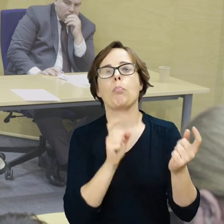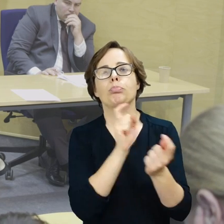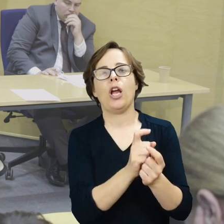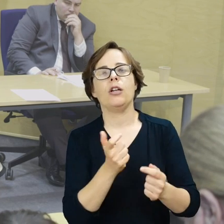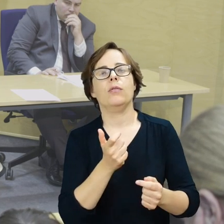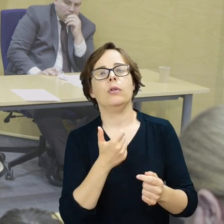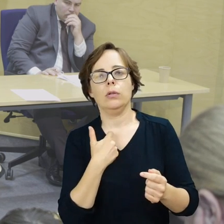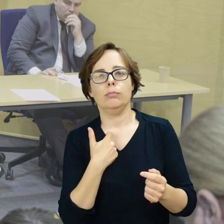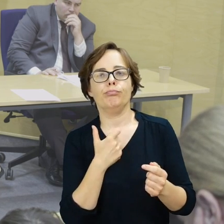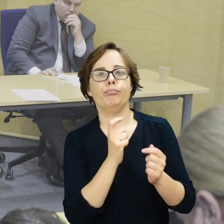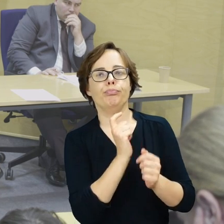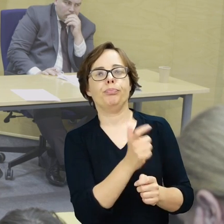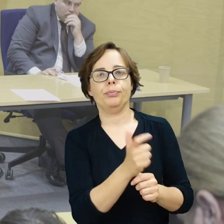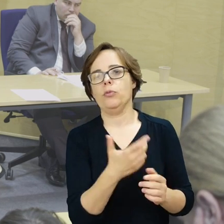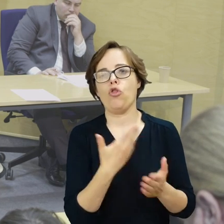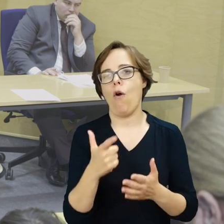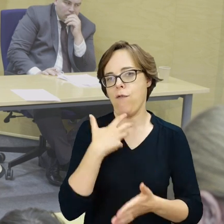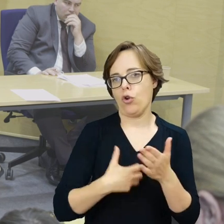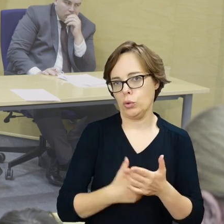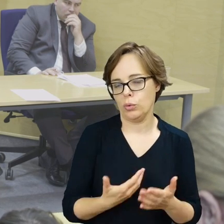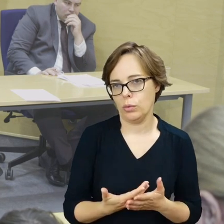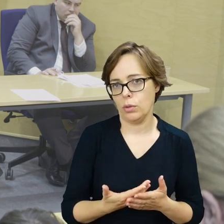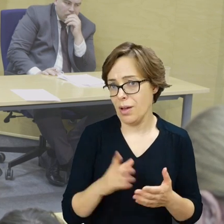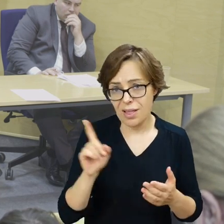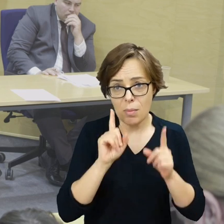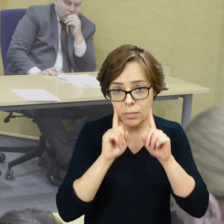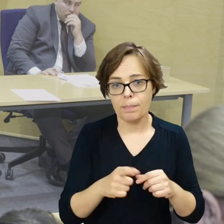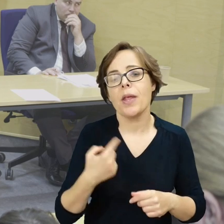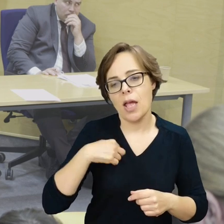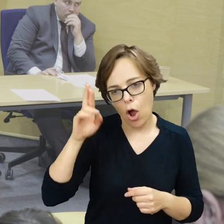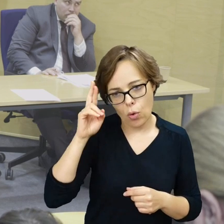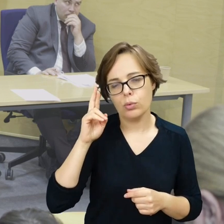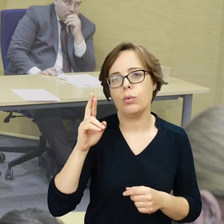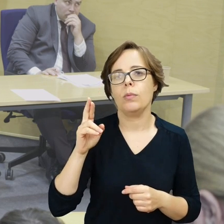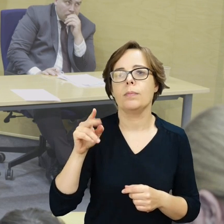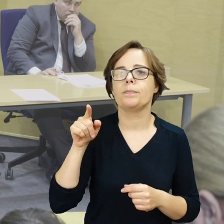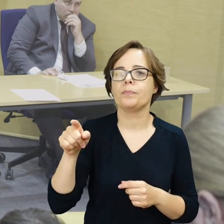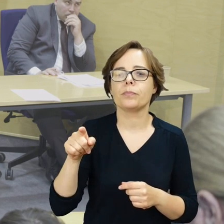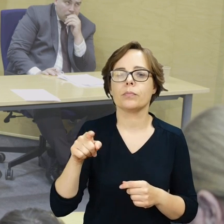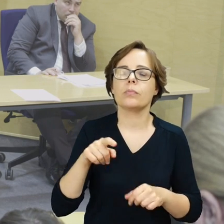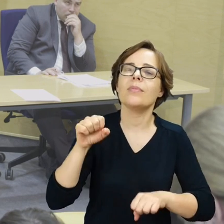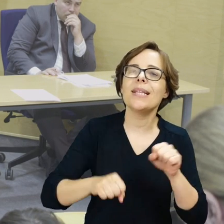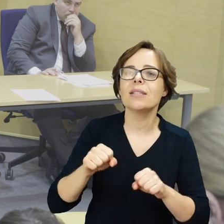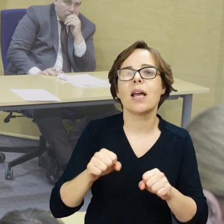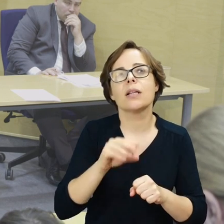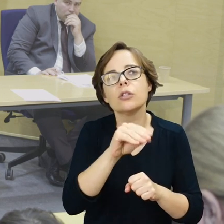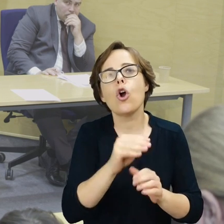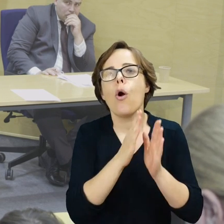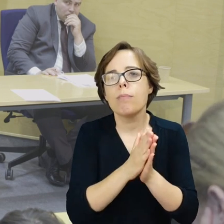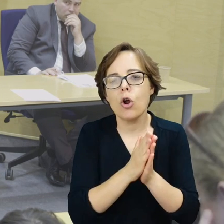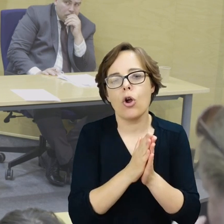politycznego. I wydaje mi się, że rozumiem prowokację intelektualną, prośbę sędziego, spróbuj spojrzeć na tą